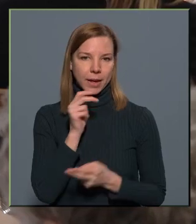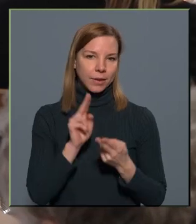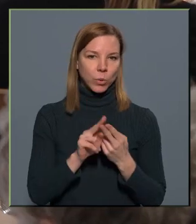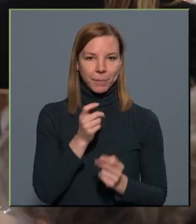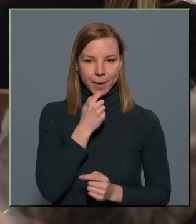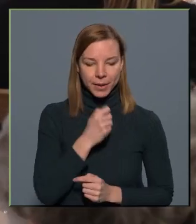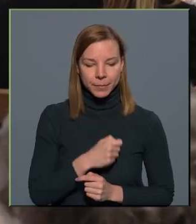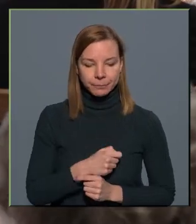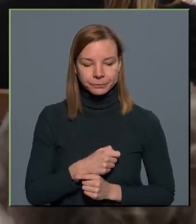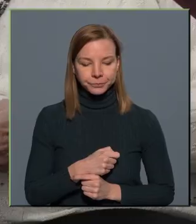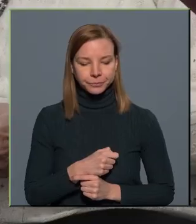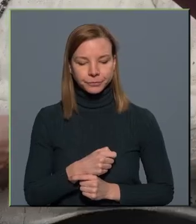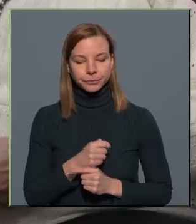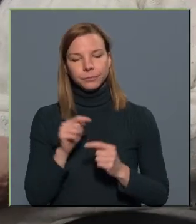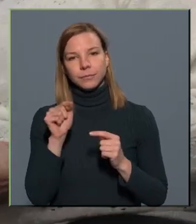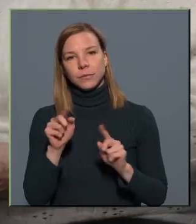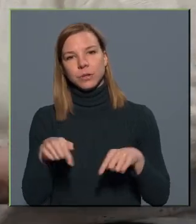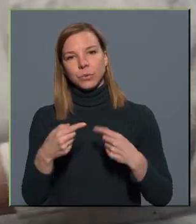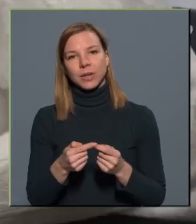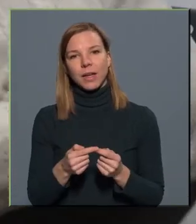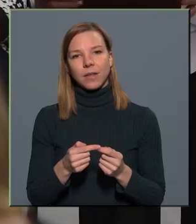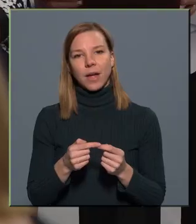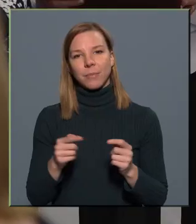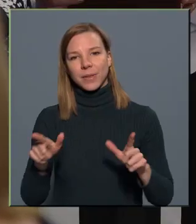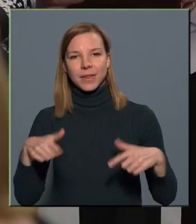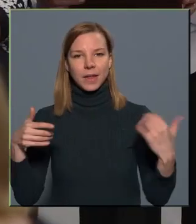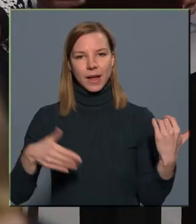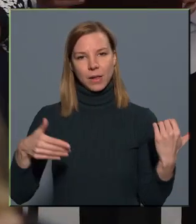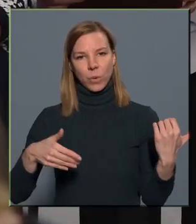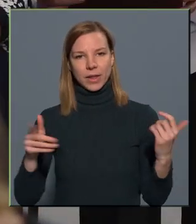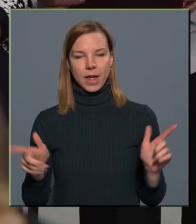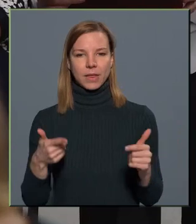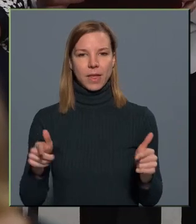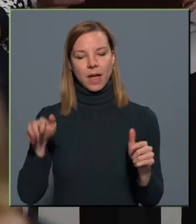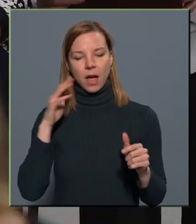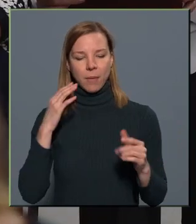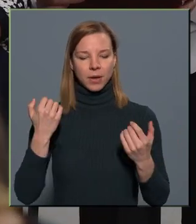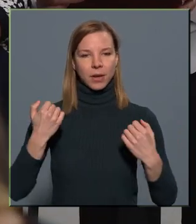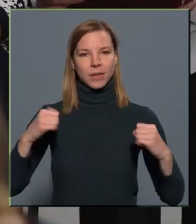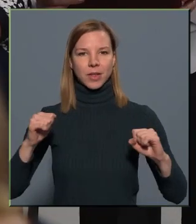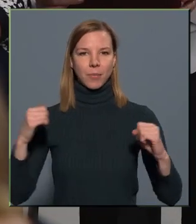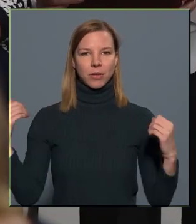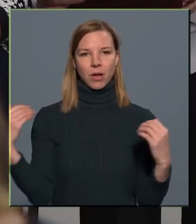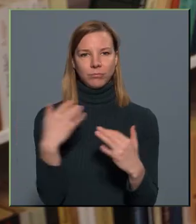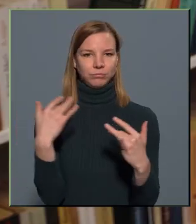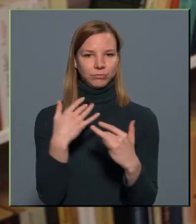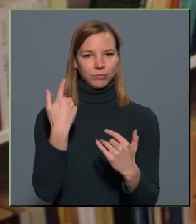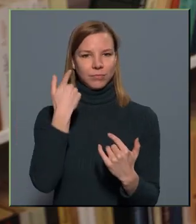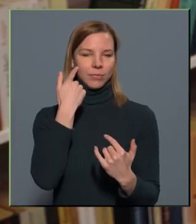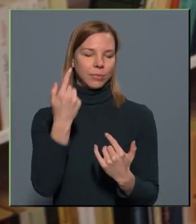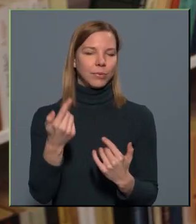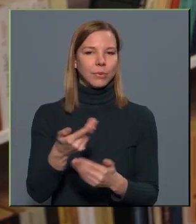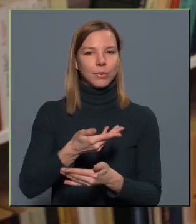utána lesz egy kis élő zene, amin már úgy szabadabban tud, felszabadultabban tudnak